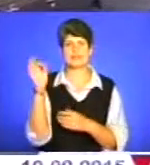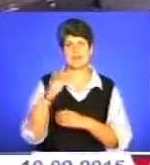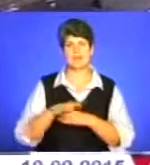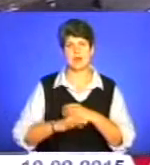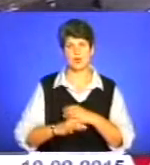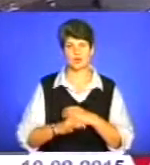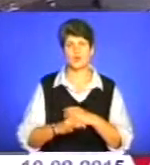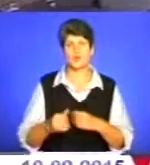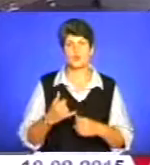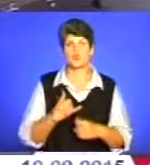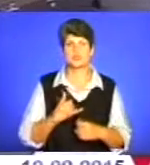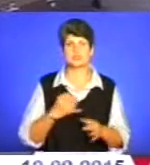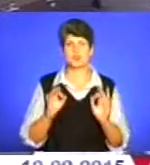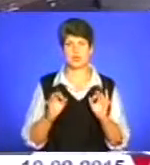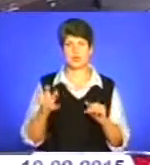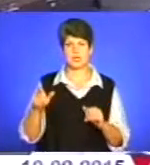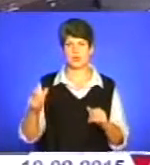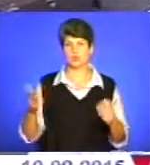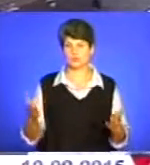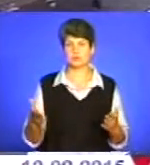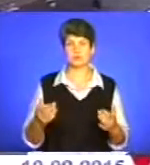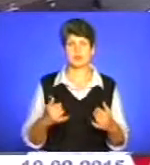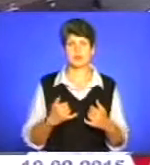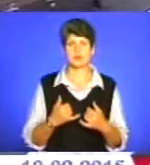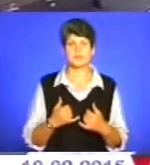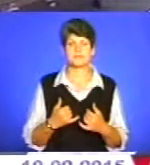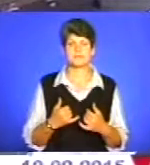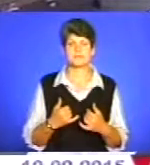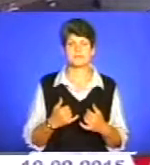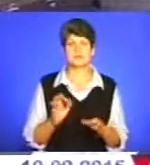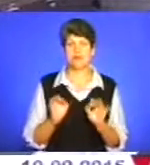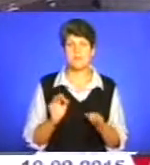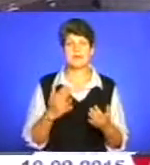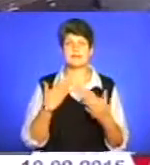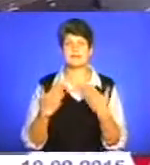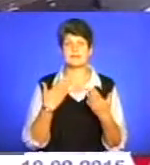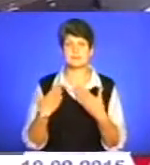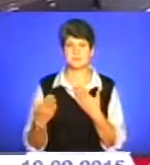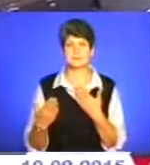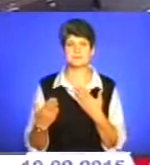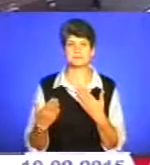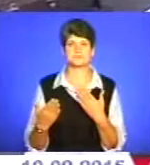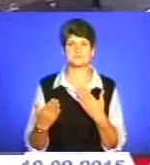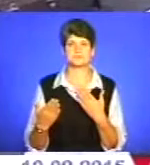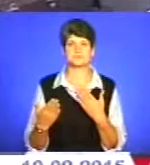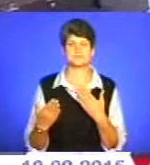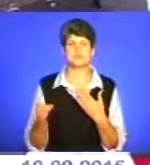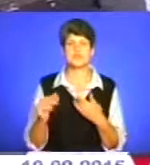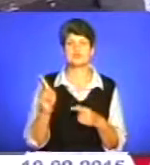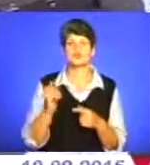нас нормальні люди, нормальний стан речей, і